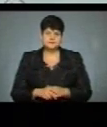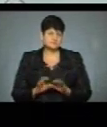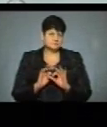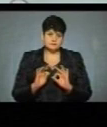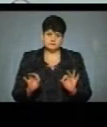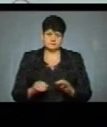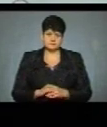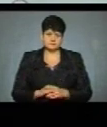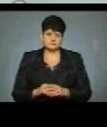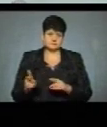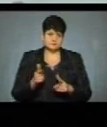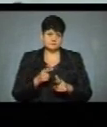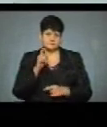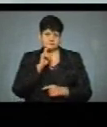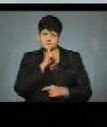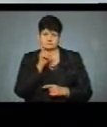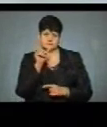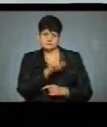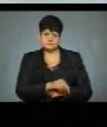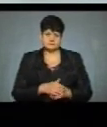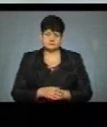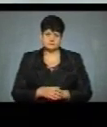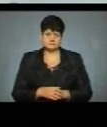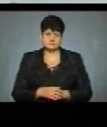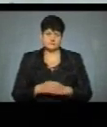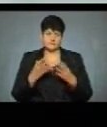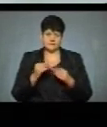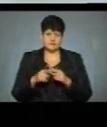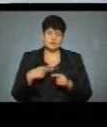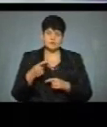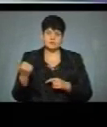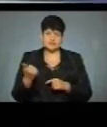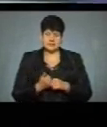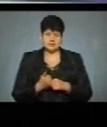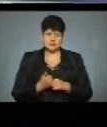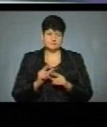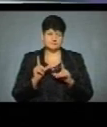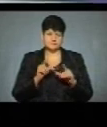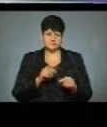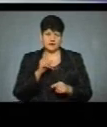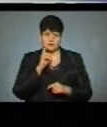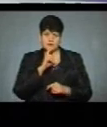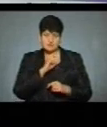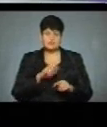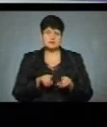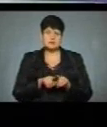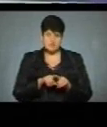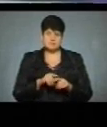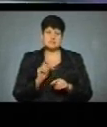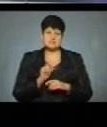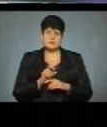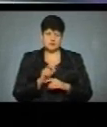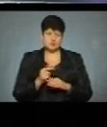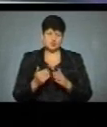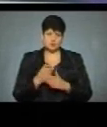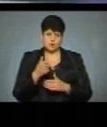Прекрасно. Готуємося далі на Вінницю. Ще з нас на наступному тижні тур Вінниці. Тож то саме завдання, щоб Новий рік